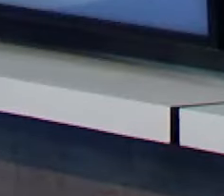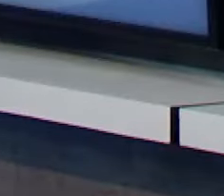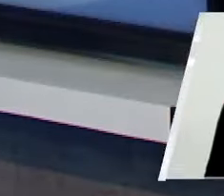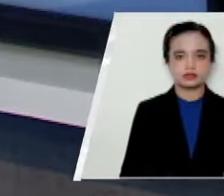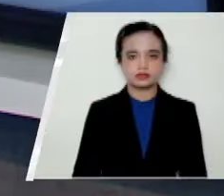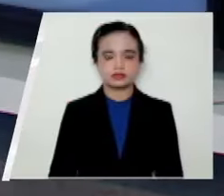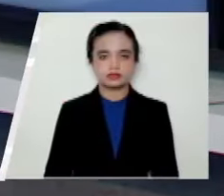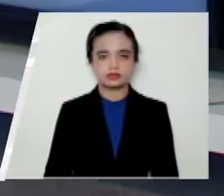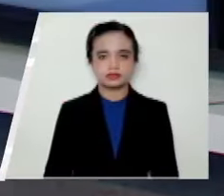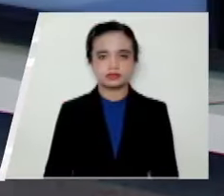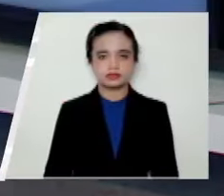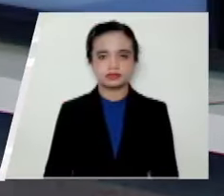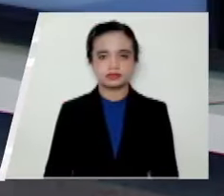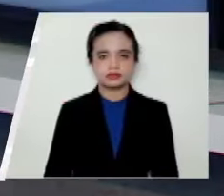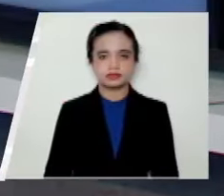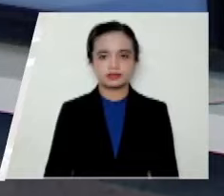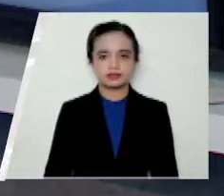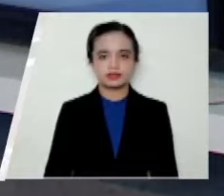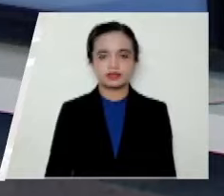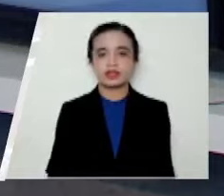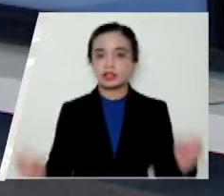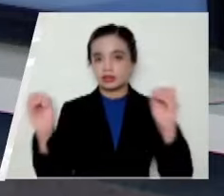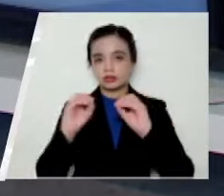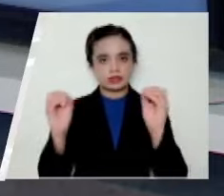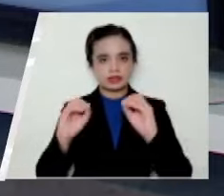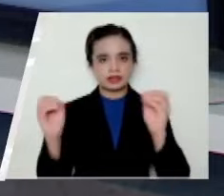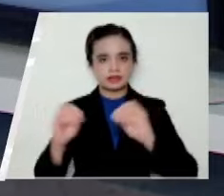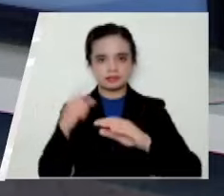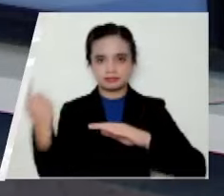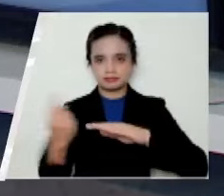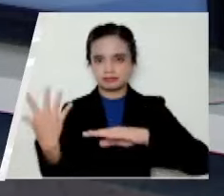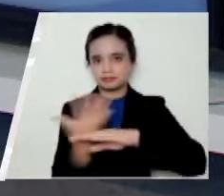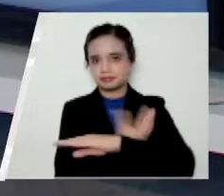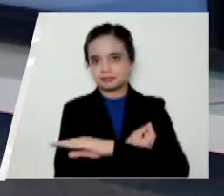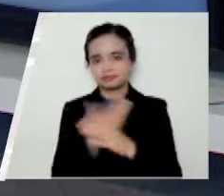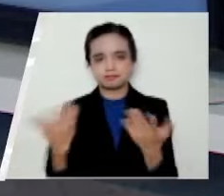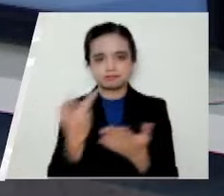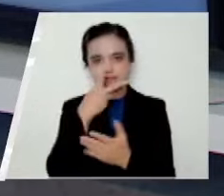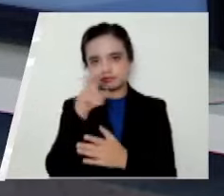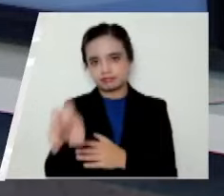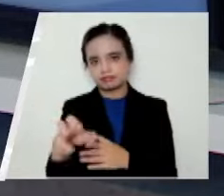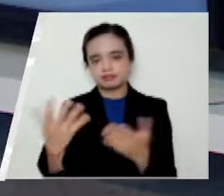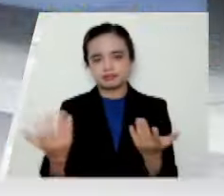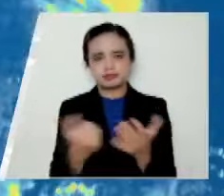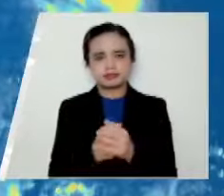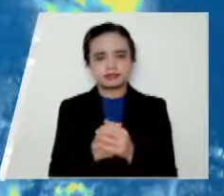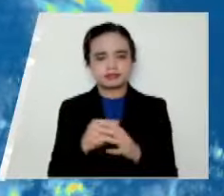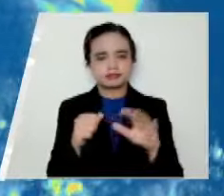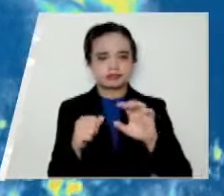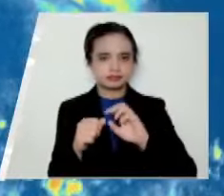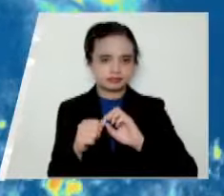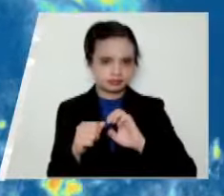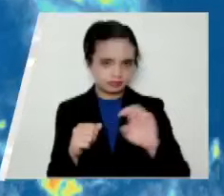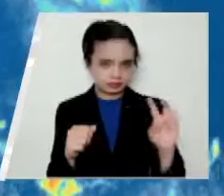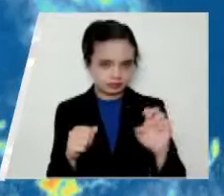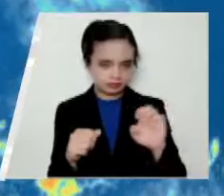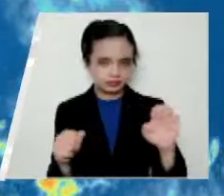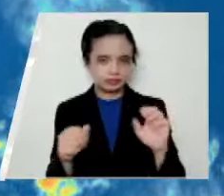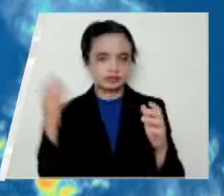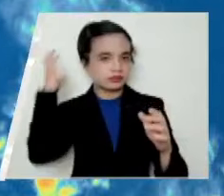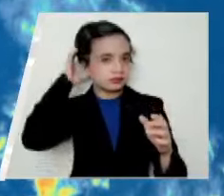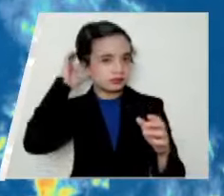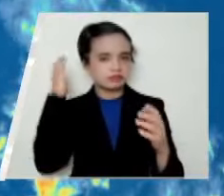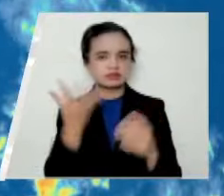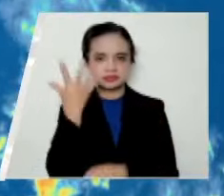Mga kapuso, wala na yung namataang low pressure area kahapon sa silangan ng Mindanao. Nag-dissipate o nawala na yan kaninang alas 10 ng